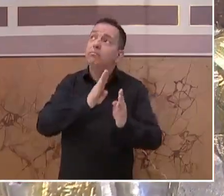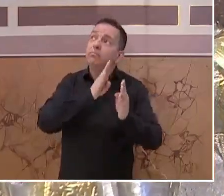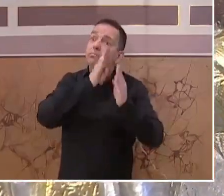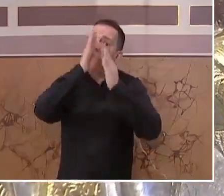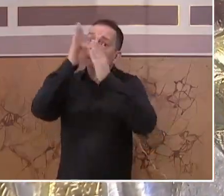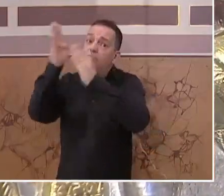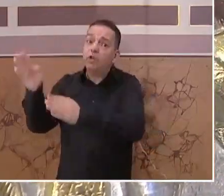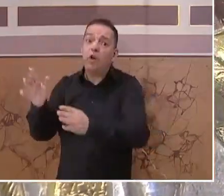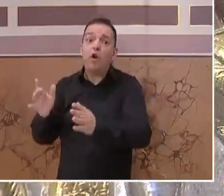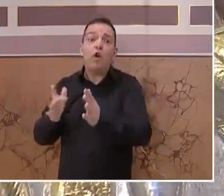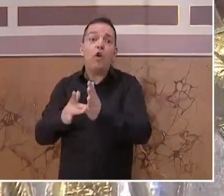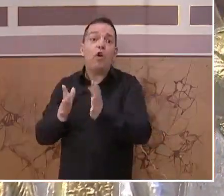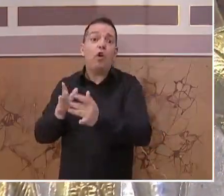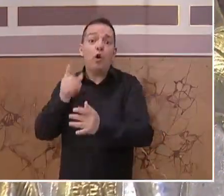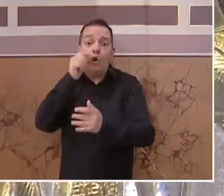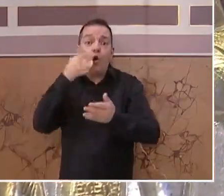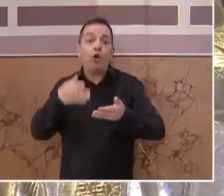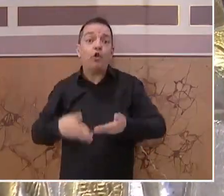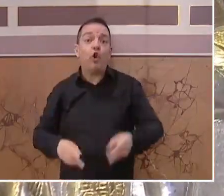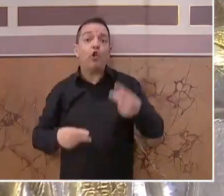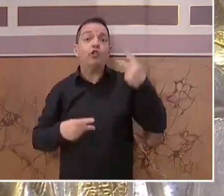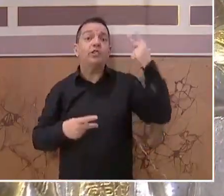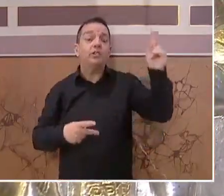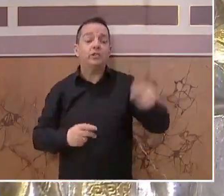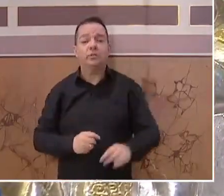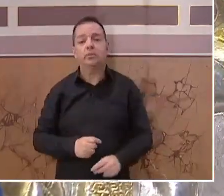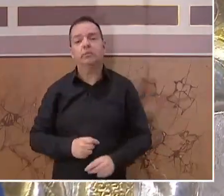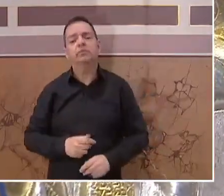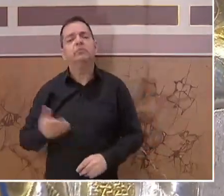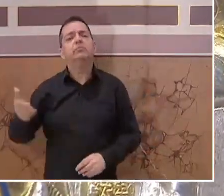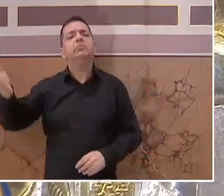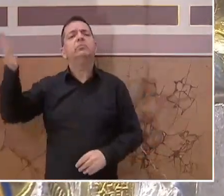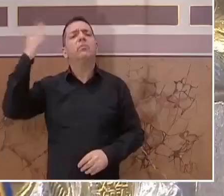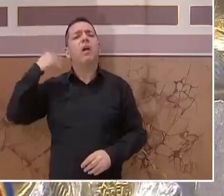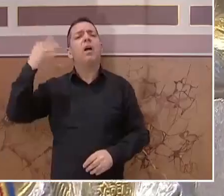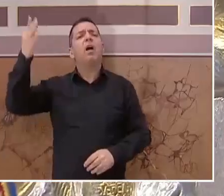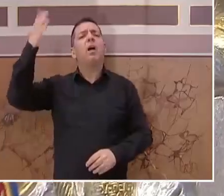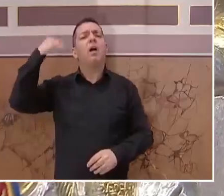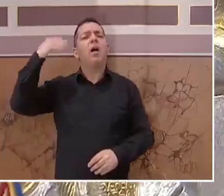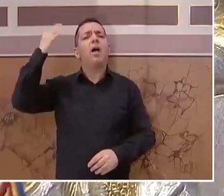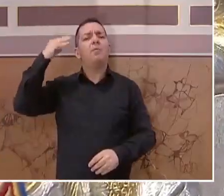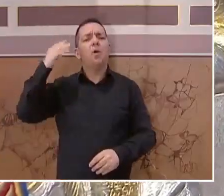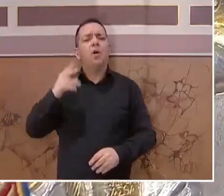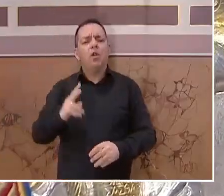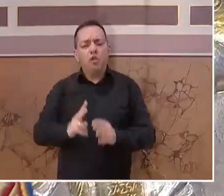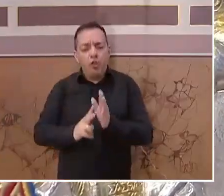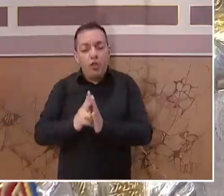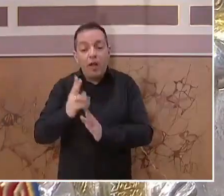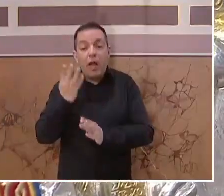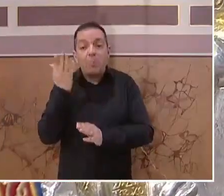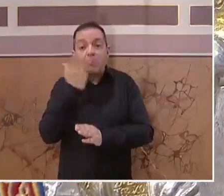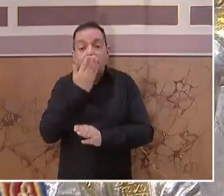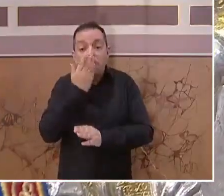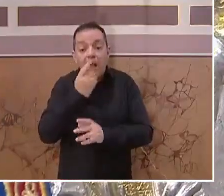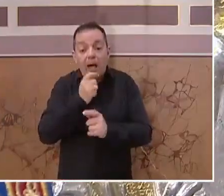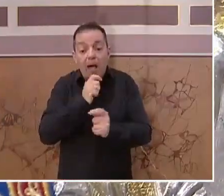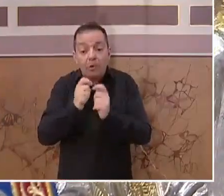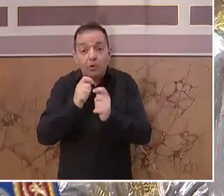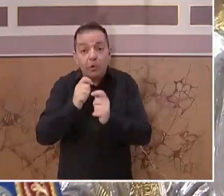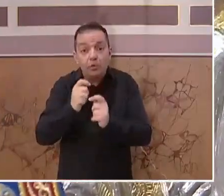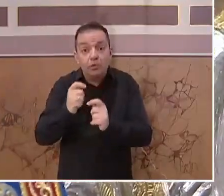Από των αποστολικών ήδη χρόνων, αγαπητοί μου αδελφοί, η Εκκλησία